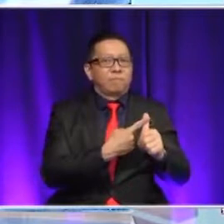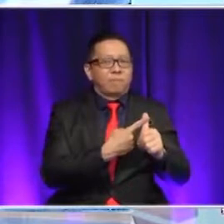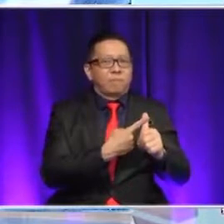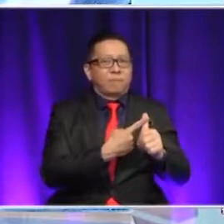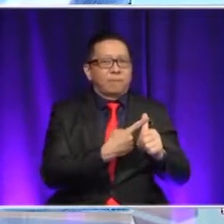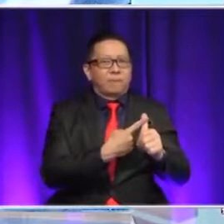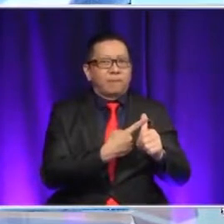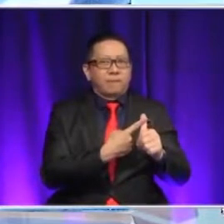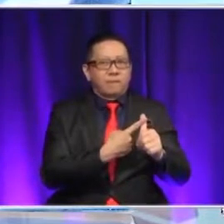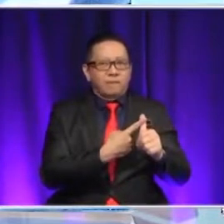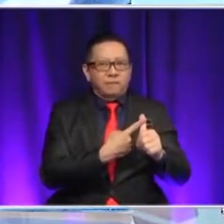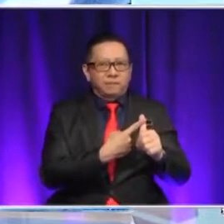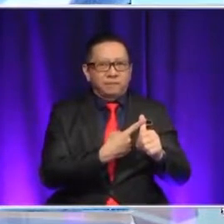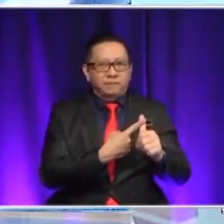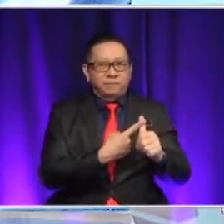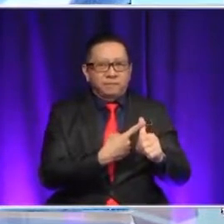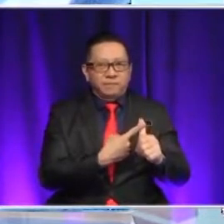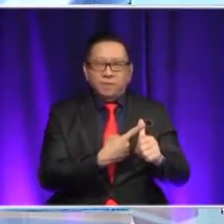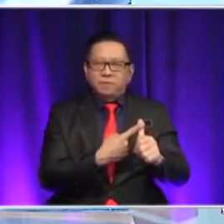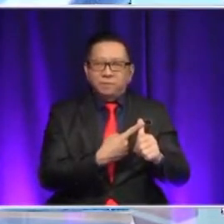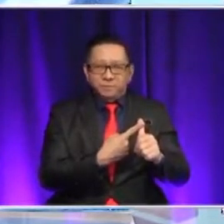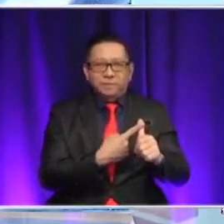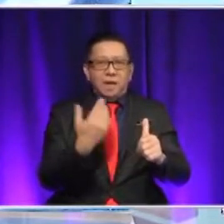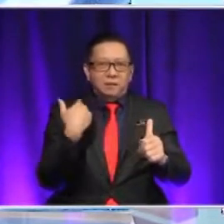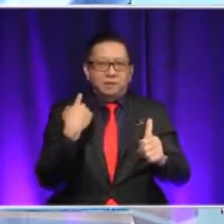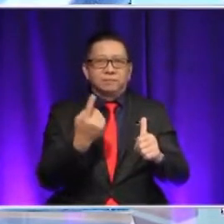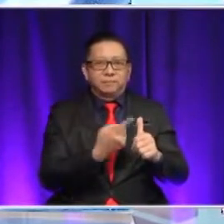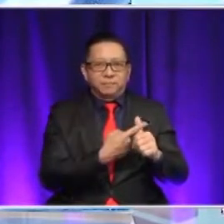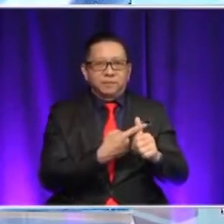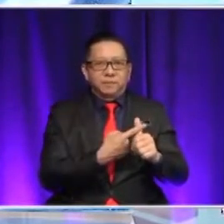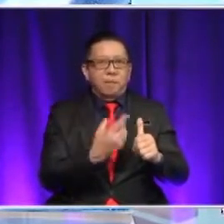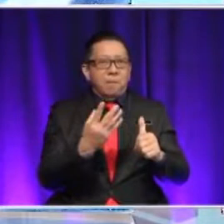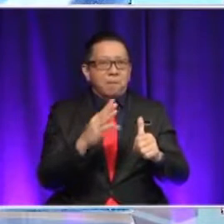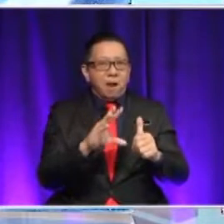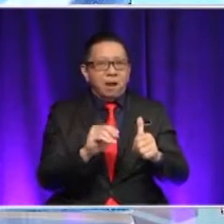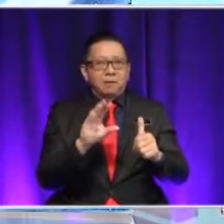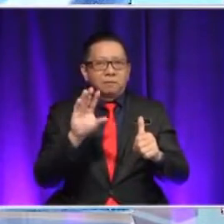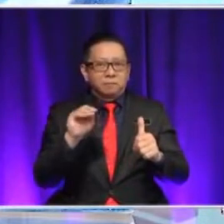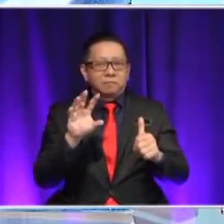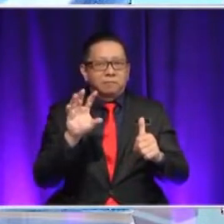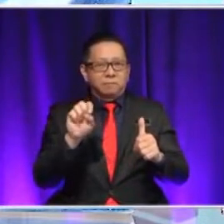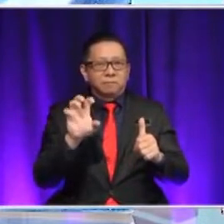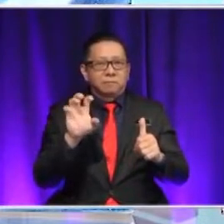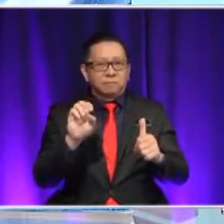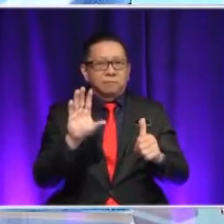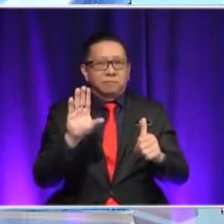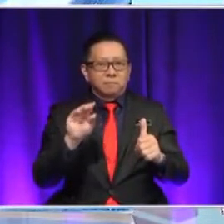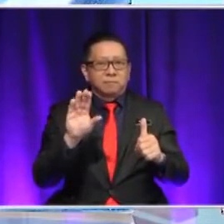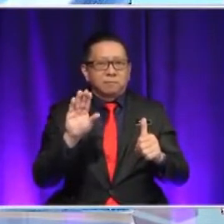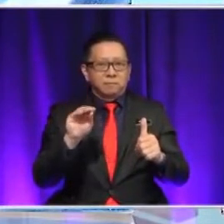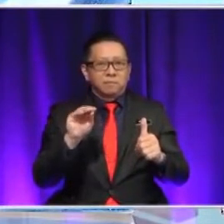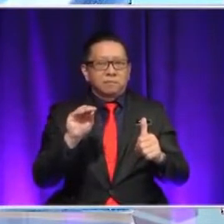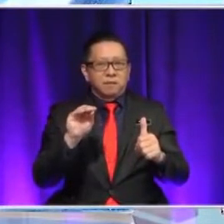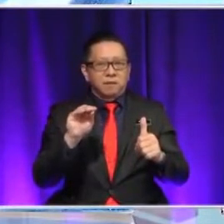guede oke Khalifa tengok fukang bye Oke kita ada speech K5 jenis panyecek